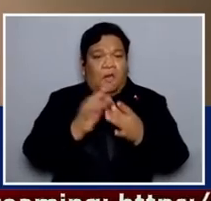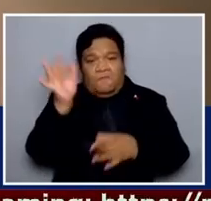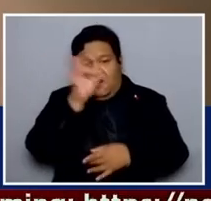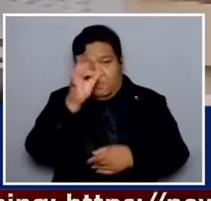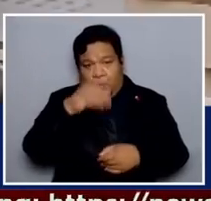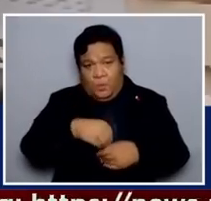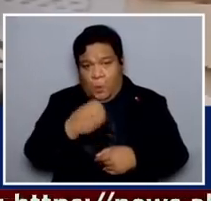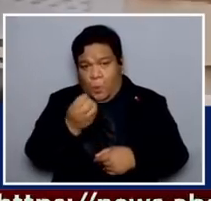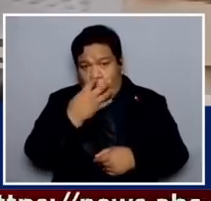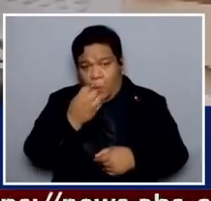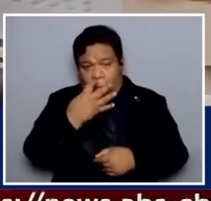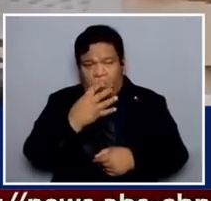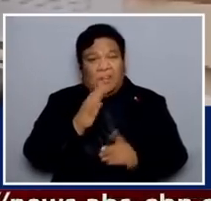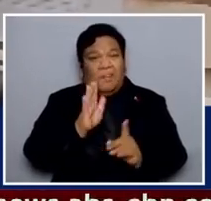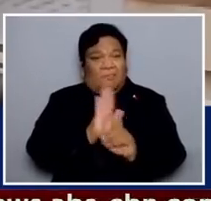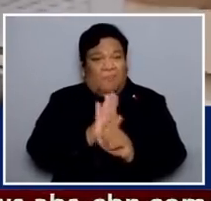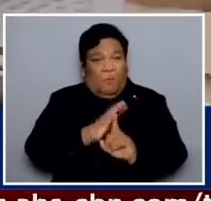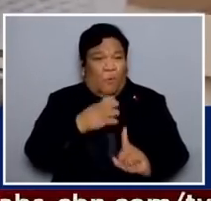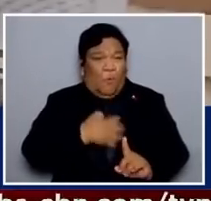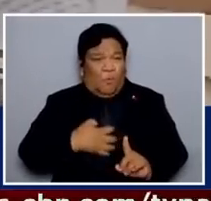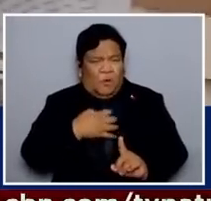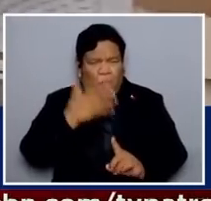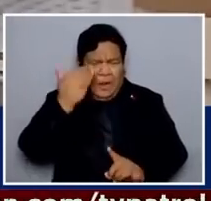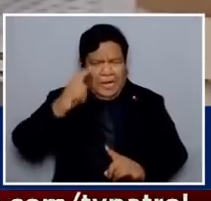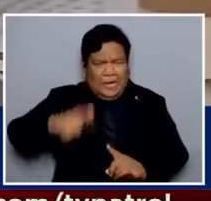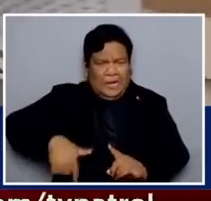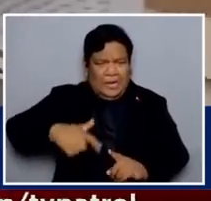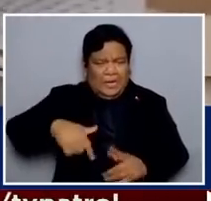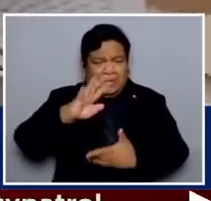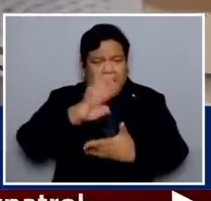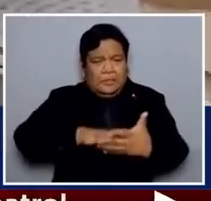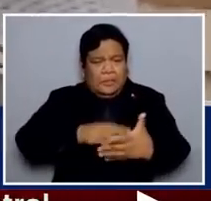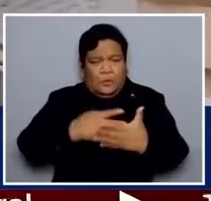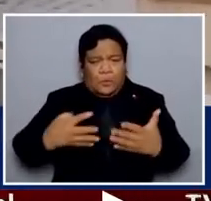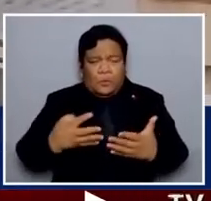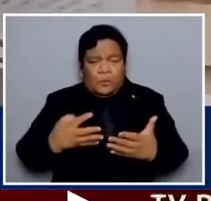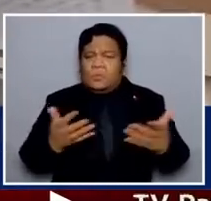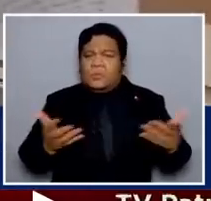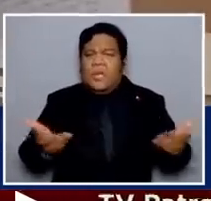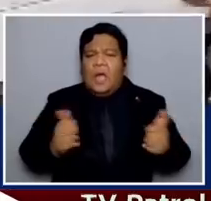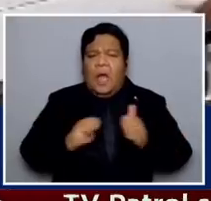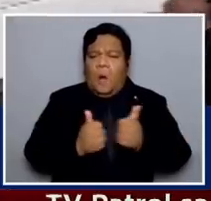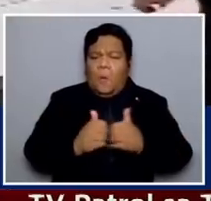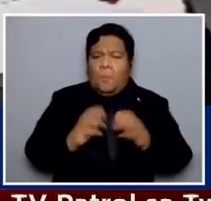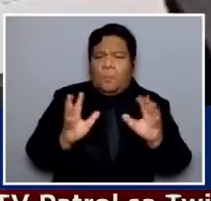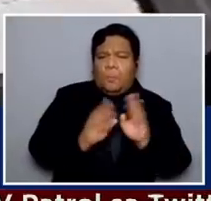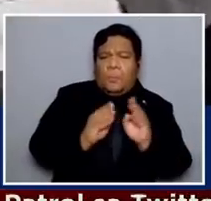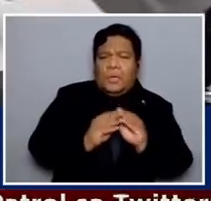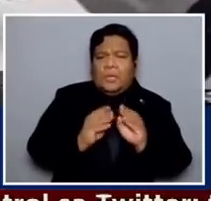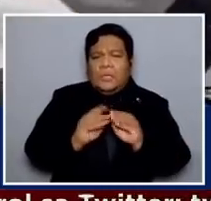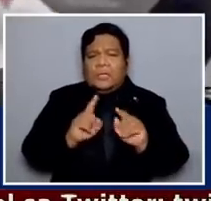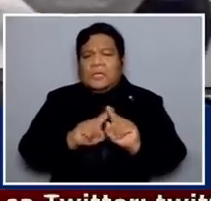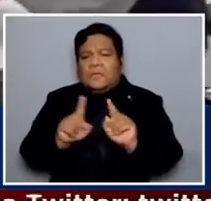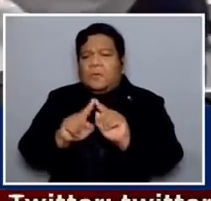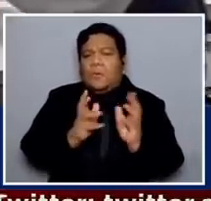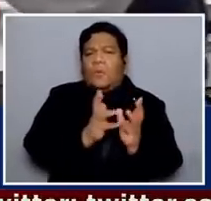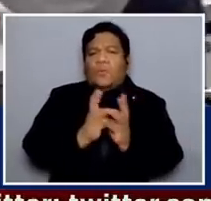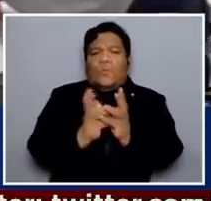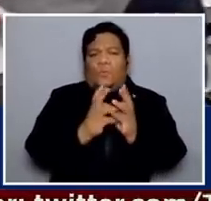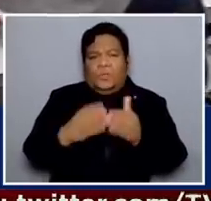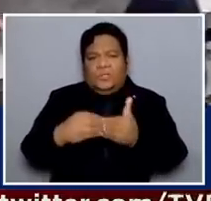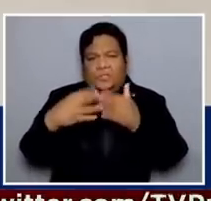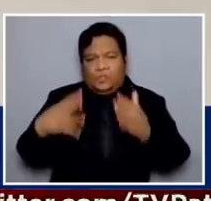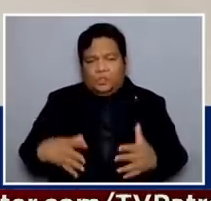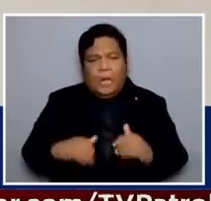inirereklamo ang late na schedule ng konsulada sa pakikipagpulong sa mga community leader para pag-usapan